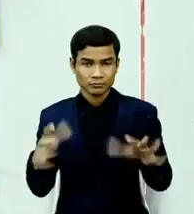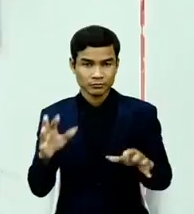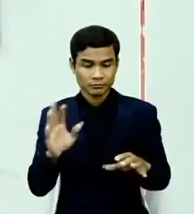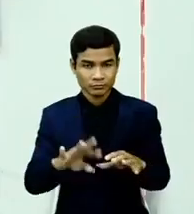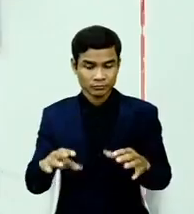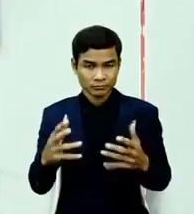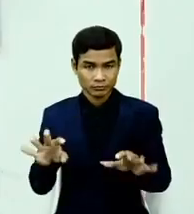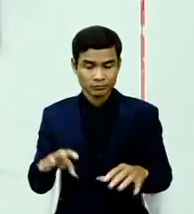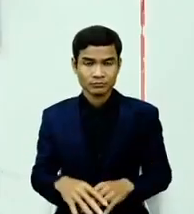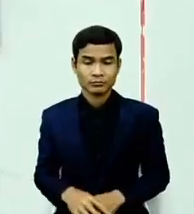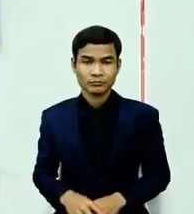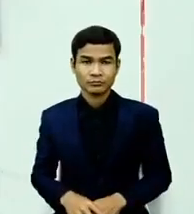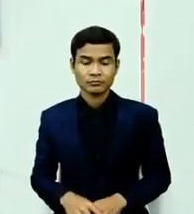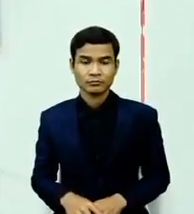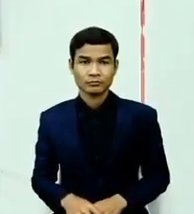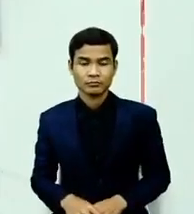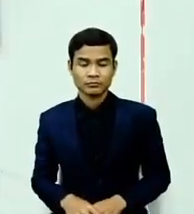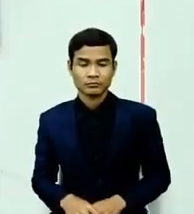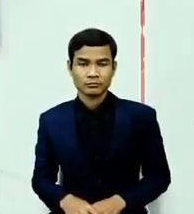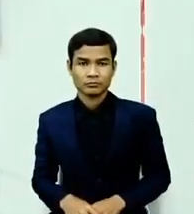នៅ